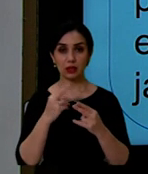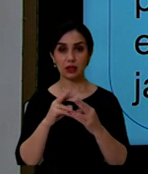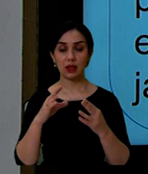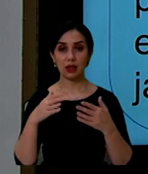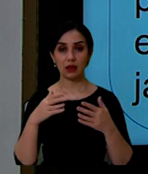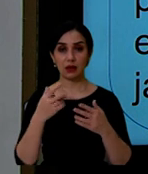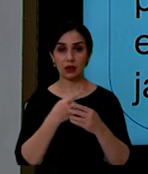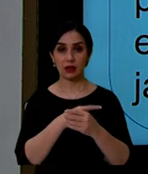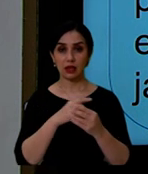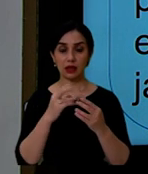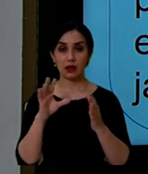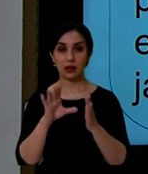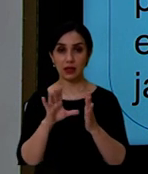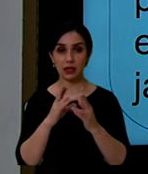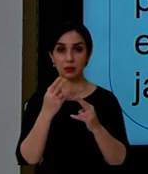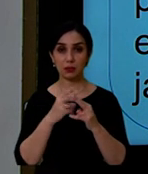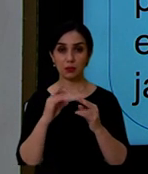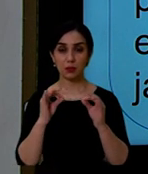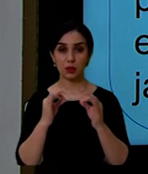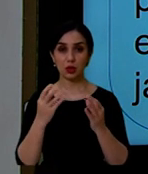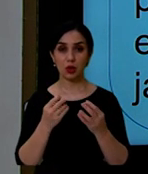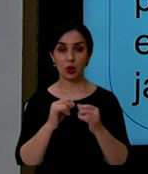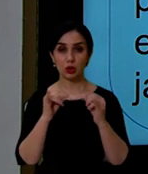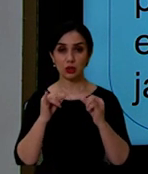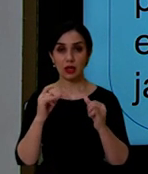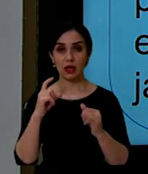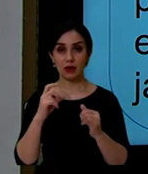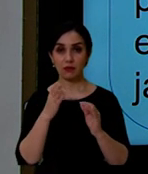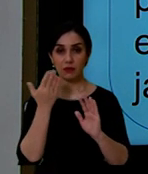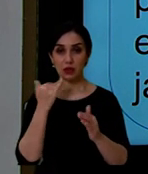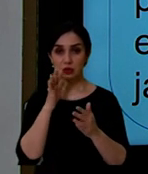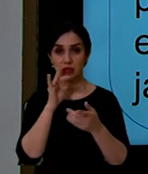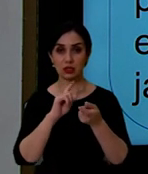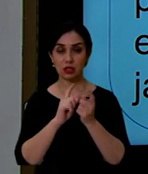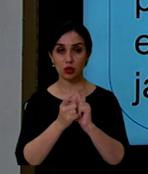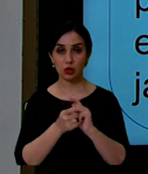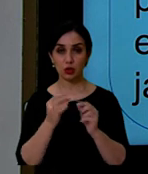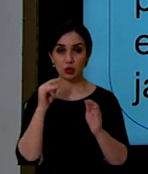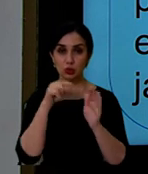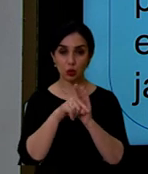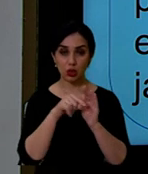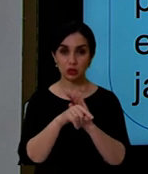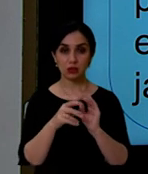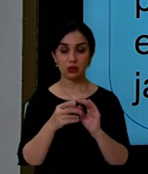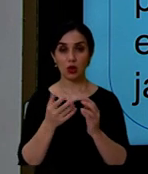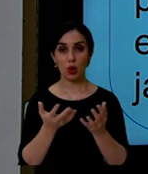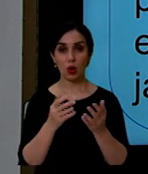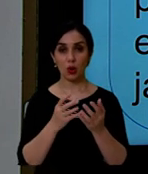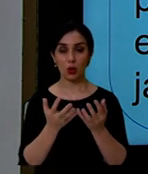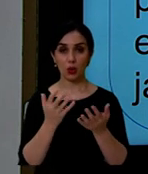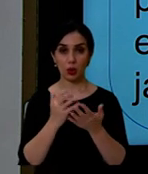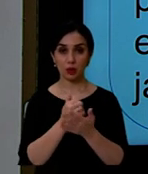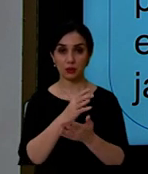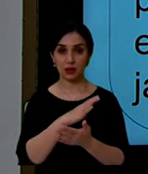energiya miqdorining ortishi esa evolyutsiya jarayonining chuqurlashuviga, jadallashuviga olib keldi.